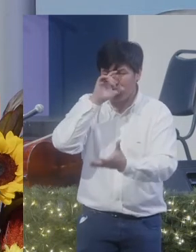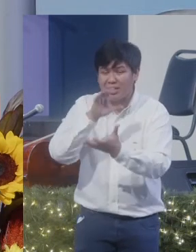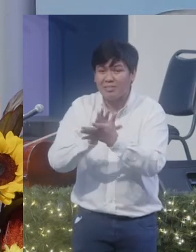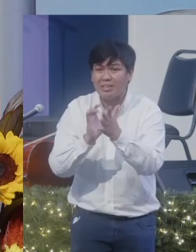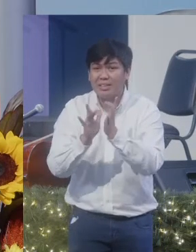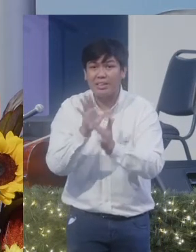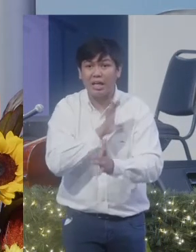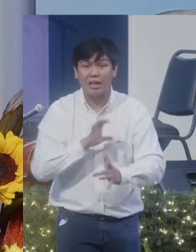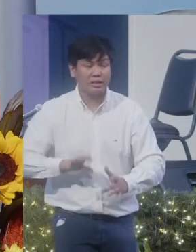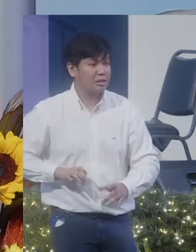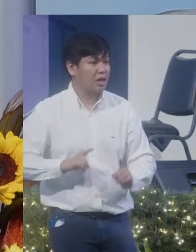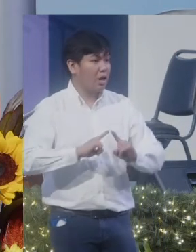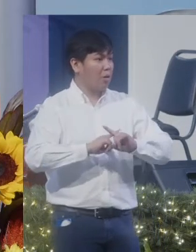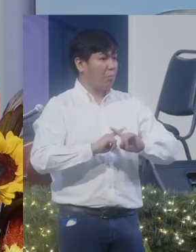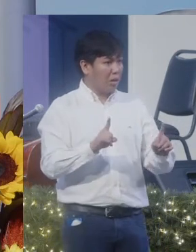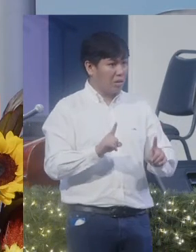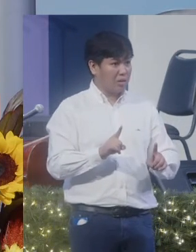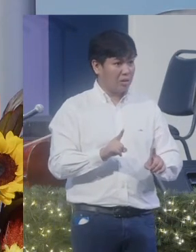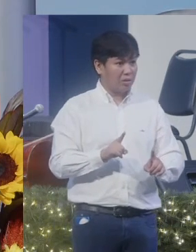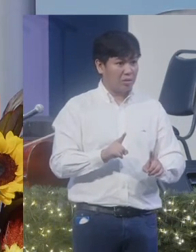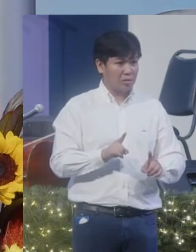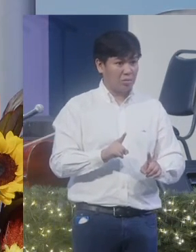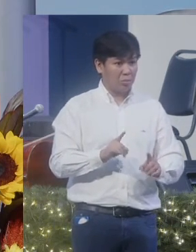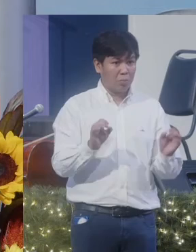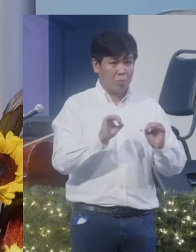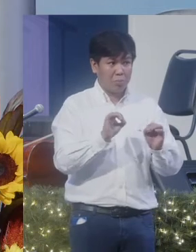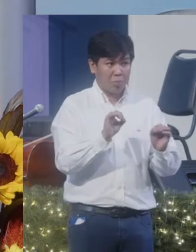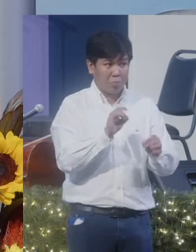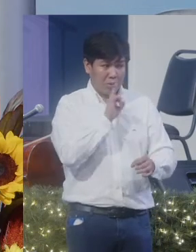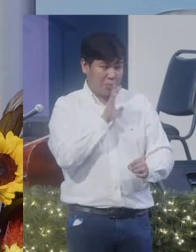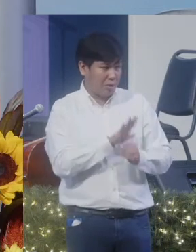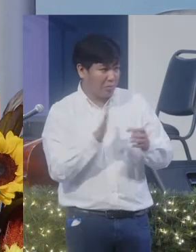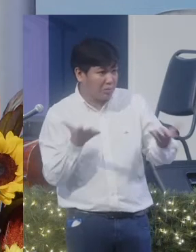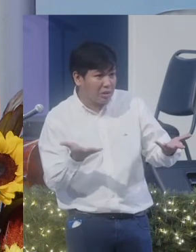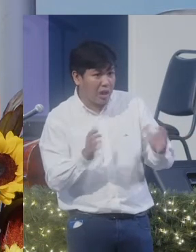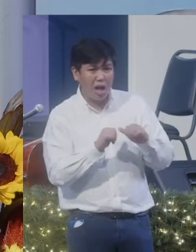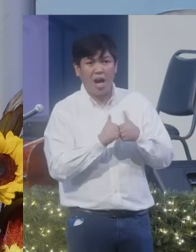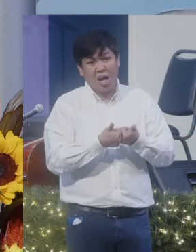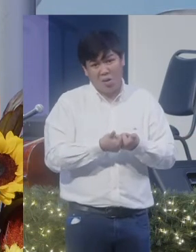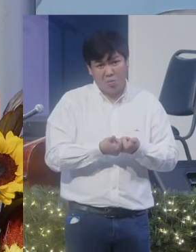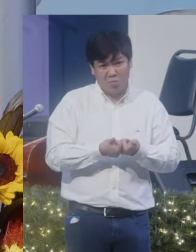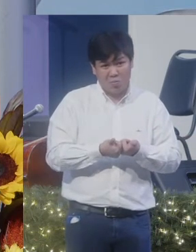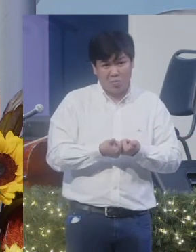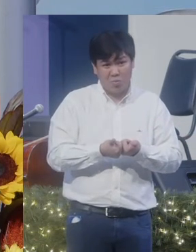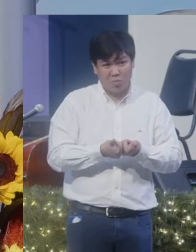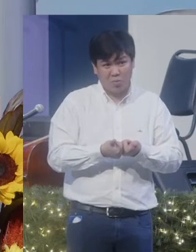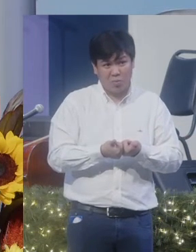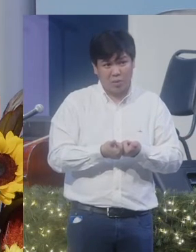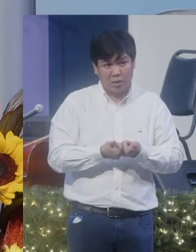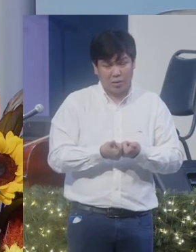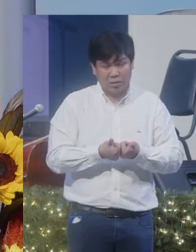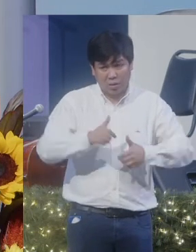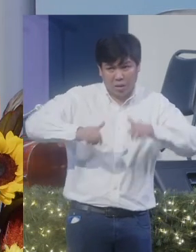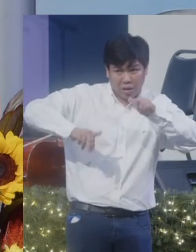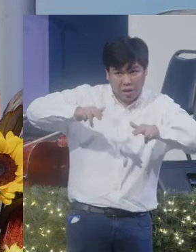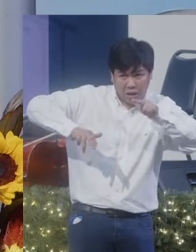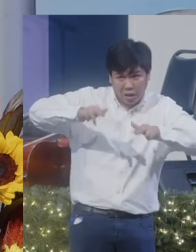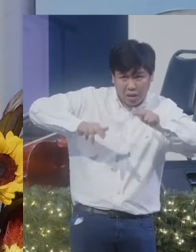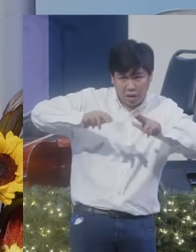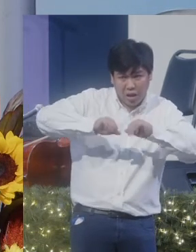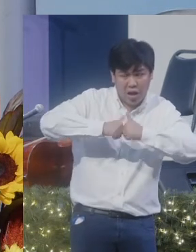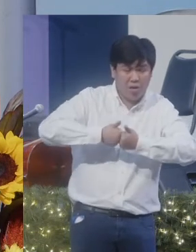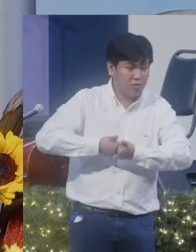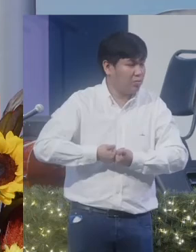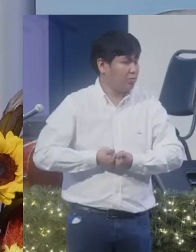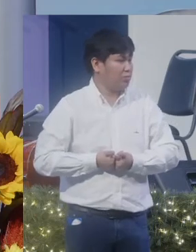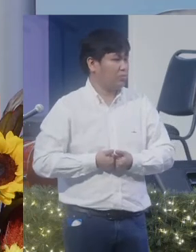Kasi, alam mo, na walang katiyakan. Pero sabi niya, meron. Kayo na